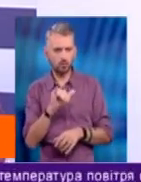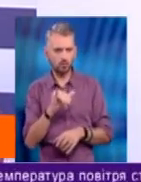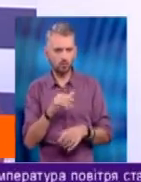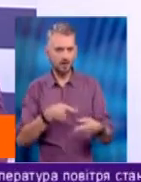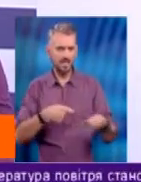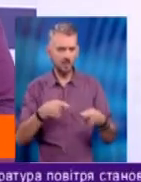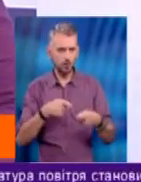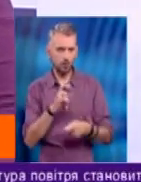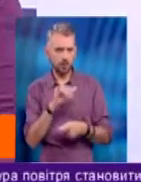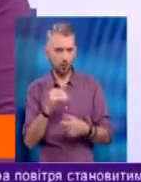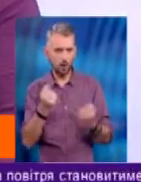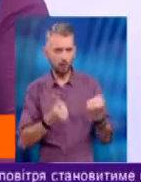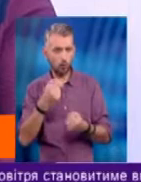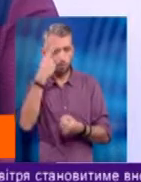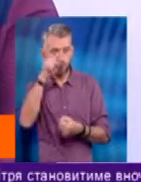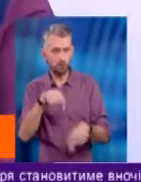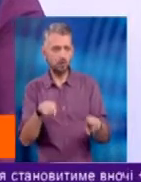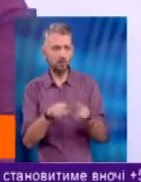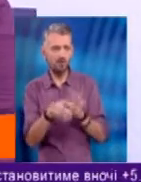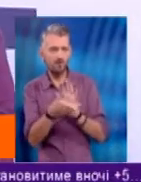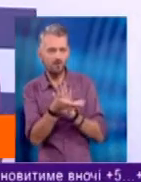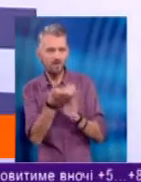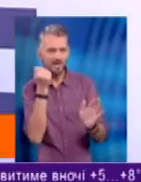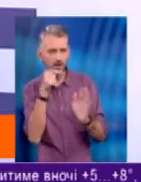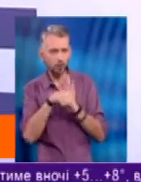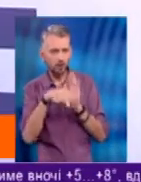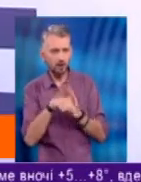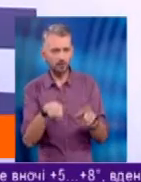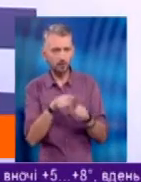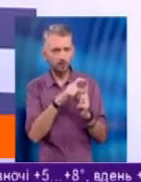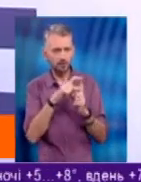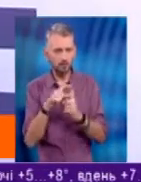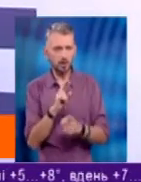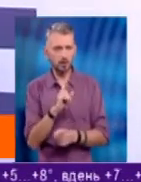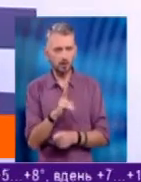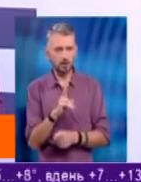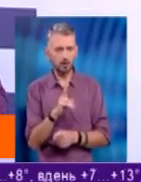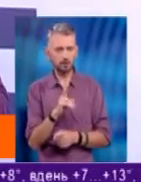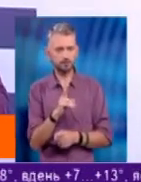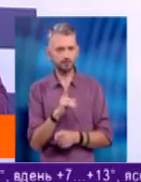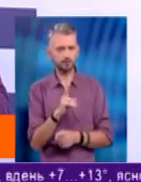ринку вживаних автомобілів, придумали таку, витягли із контекста таке розуміння, як,